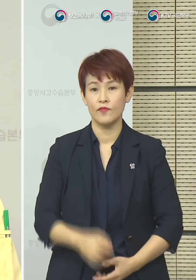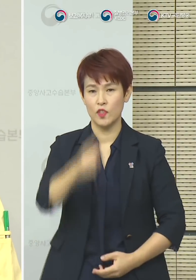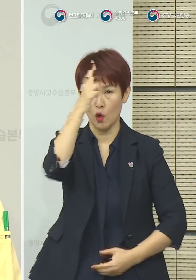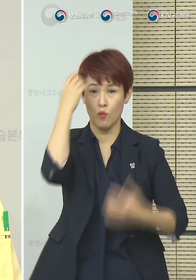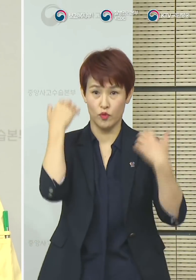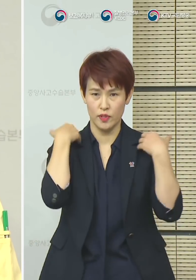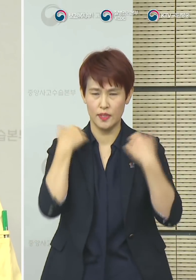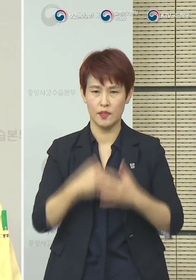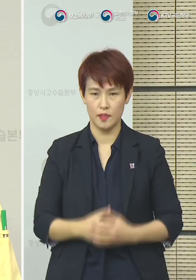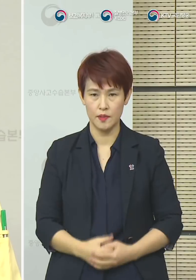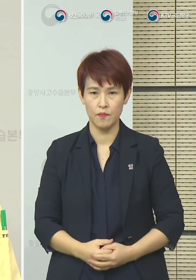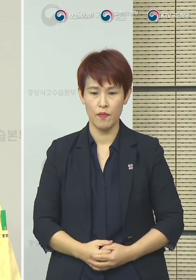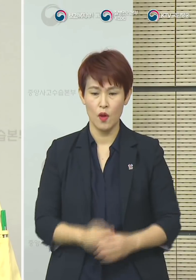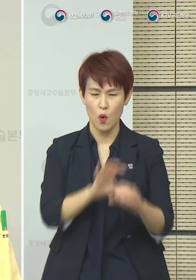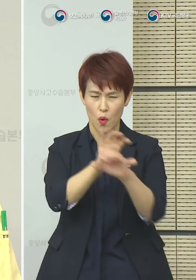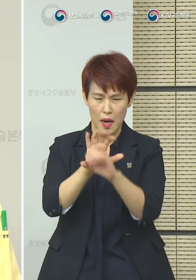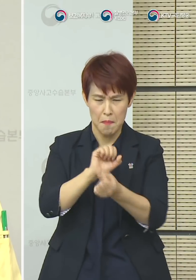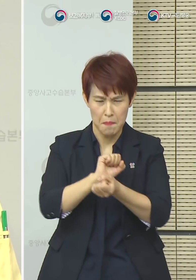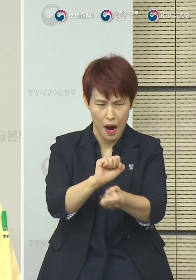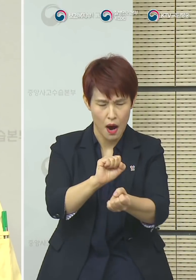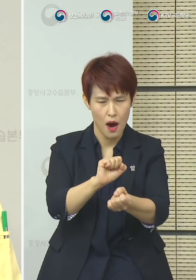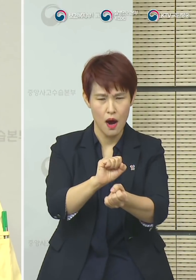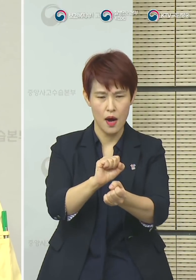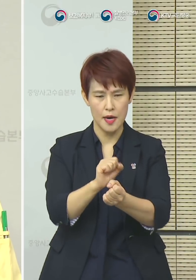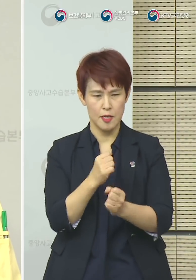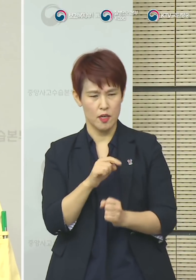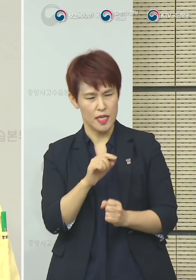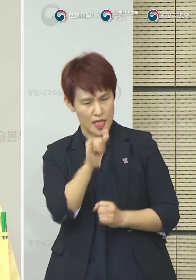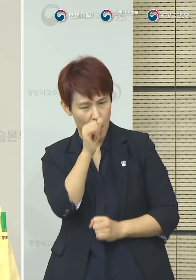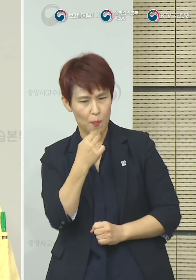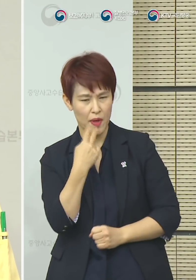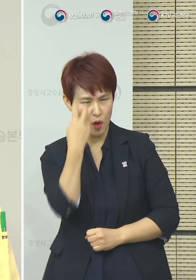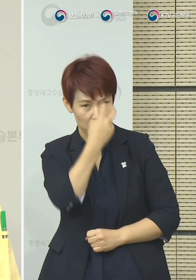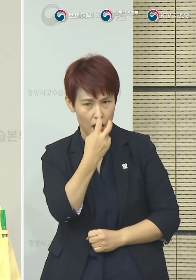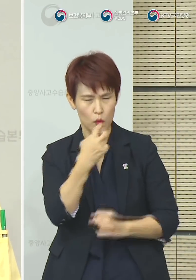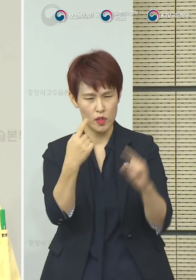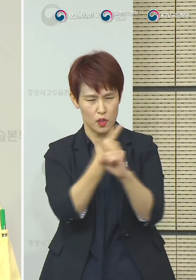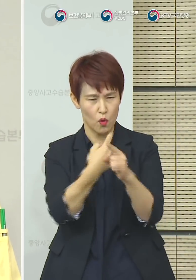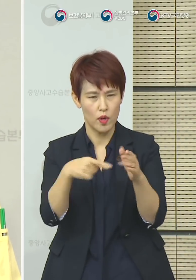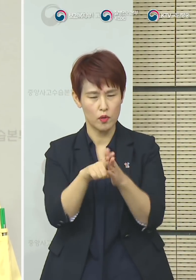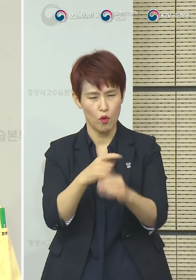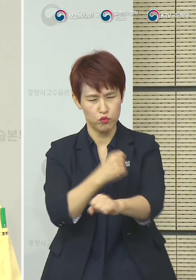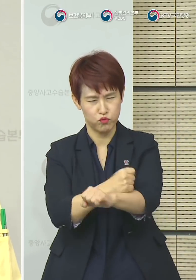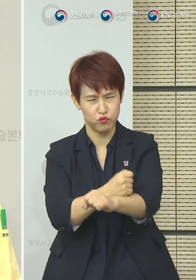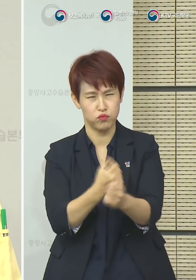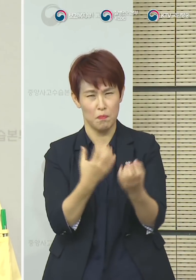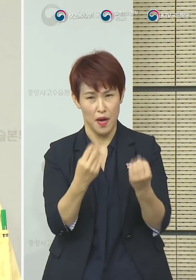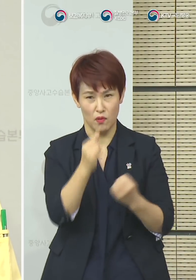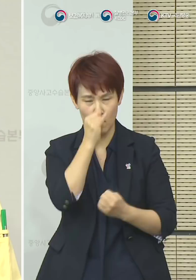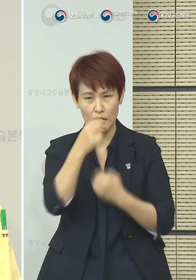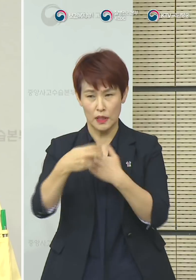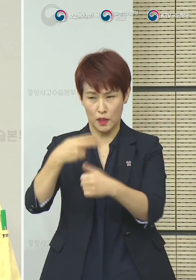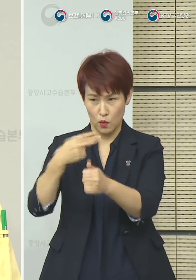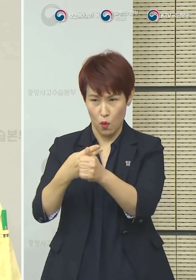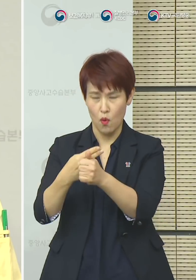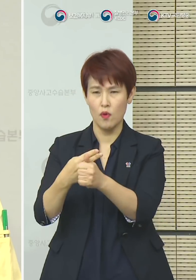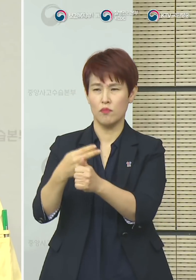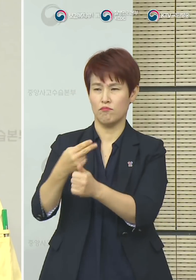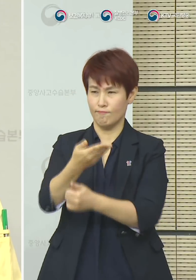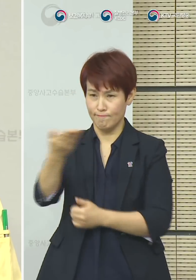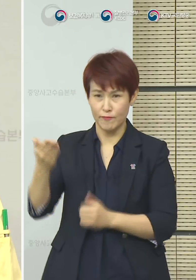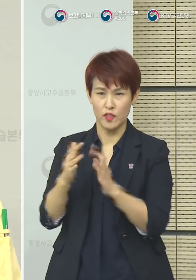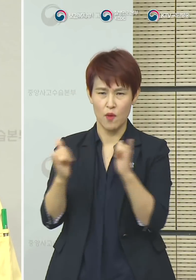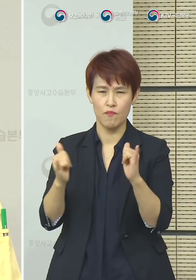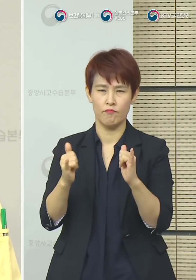정부는 현장에서 코로나19의 진단과 치료를 위해 쓰고 있는 의료기관이 보다 진료에 전념할 수